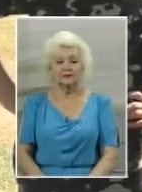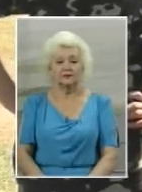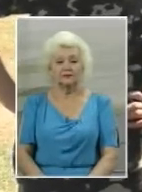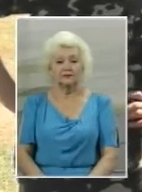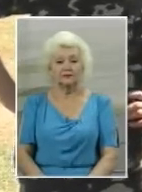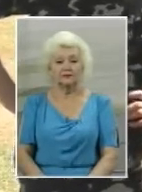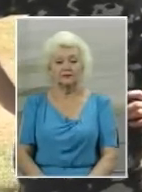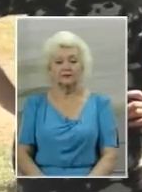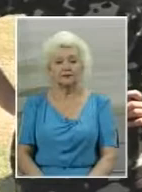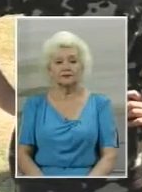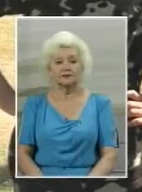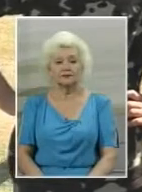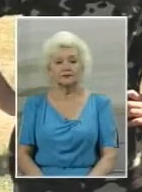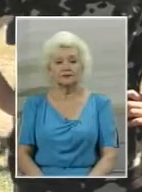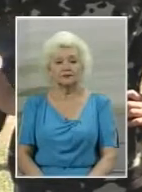Ставив гранату двома